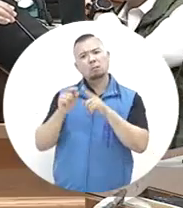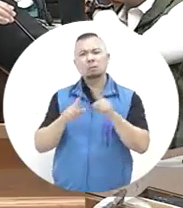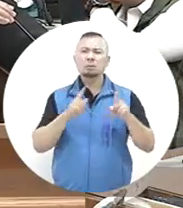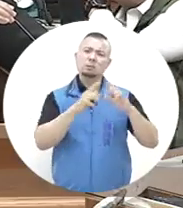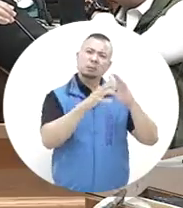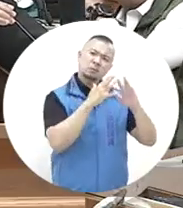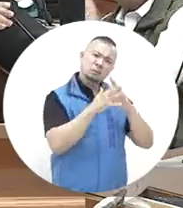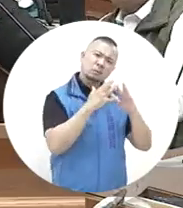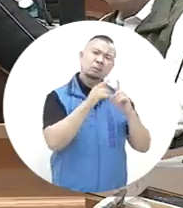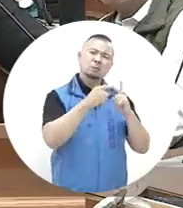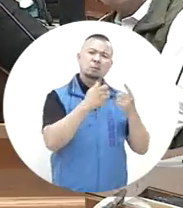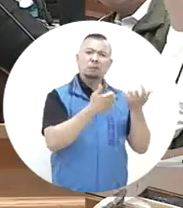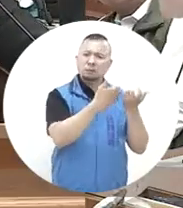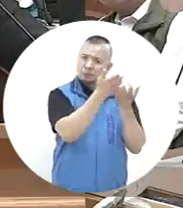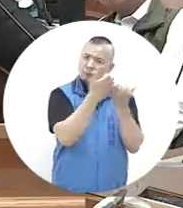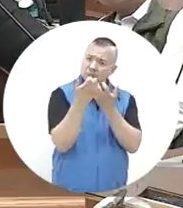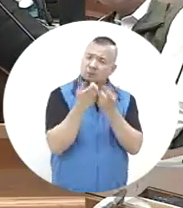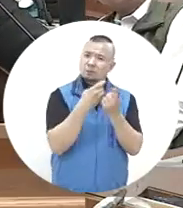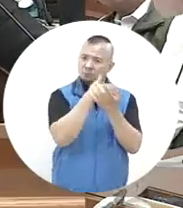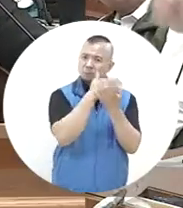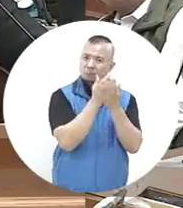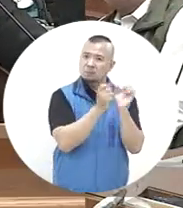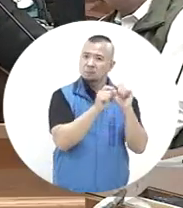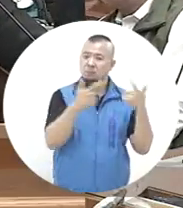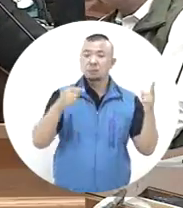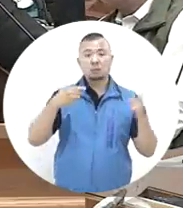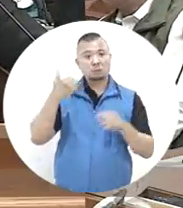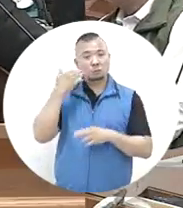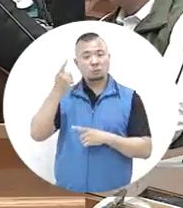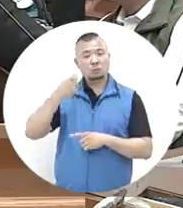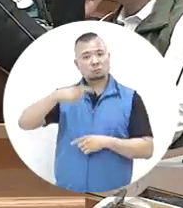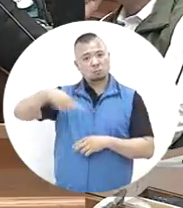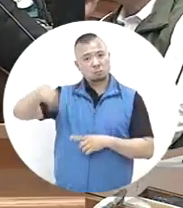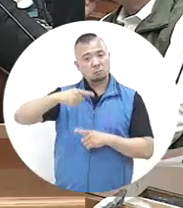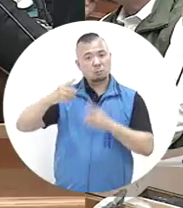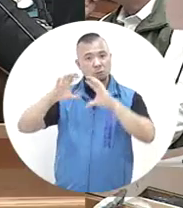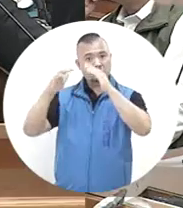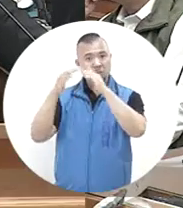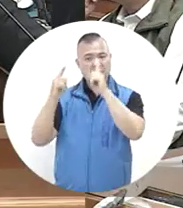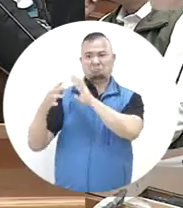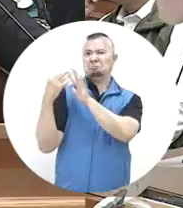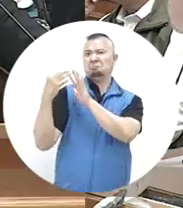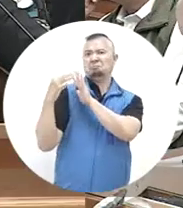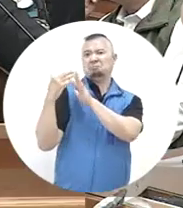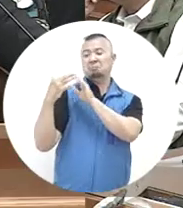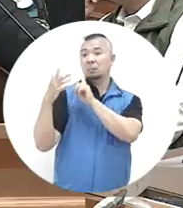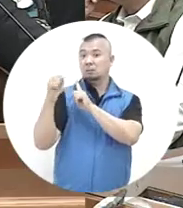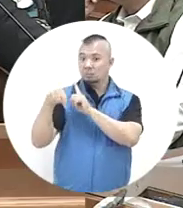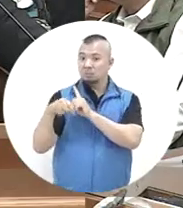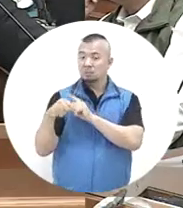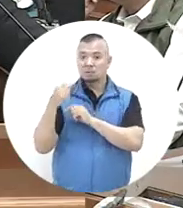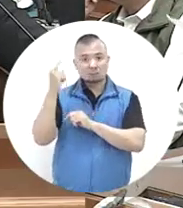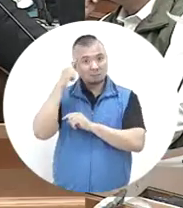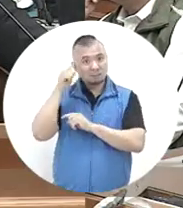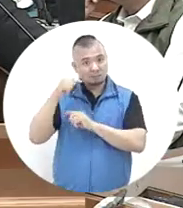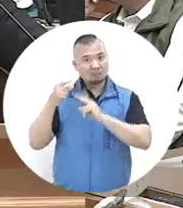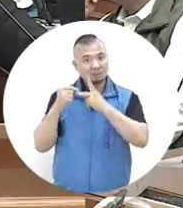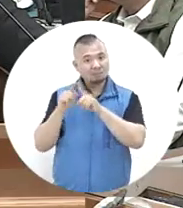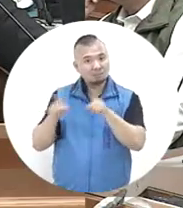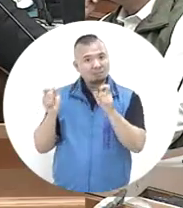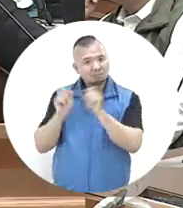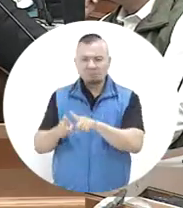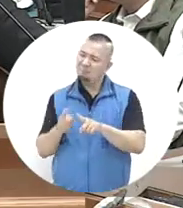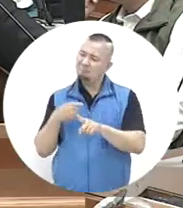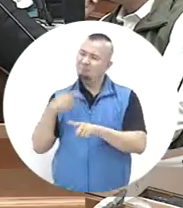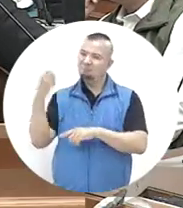的战争方式啦、 哎。如果是国跟国家之间战争还算和平，这个我是第一次没有办法理解的哈。 我没有这